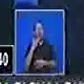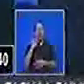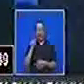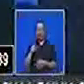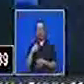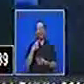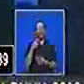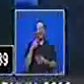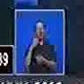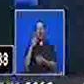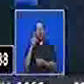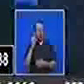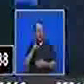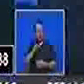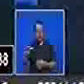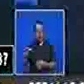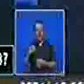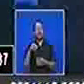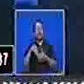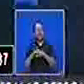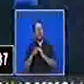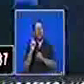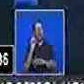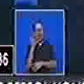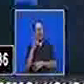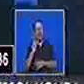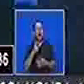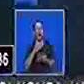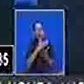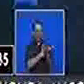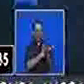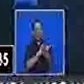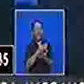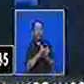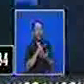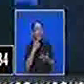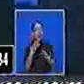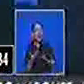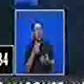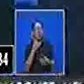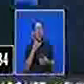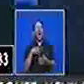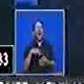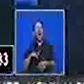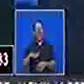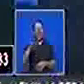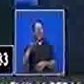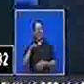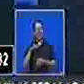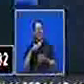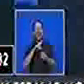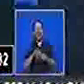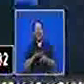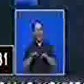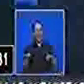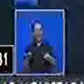termasuk Kota Semarang sudah punya perda untuk mengatur bagaimana penggunaan air tanah. Karena inilah yang membuat